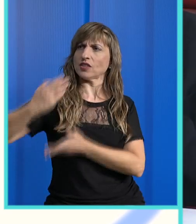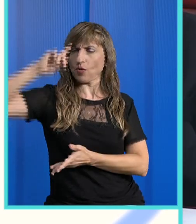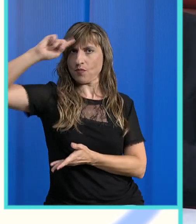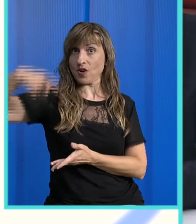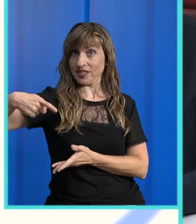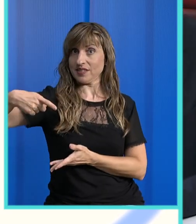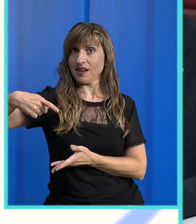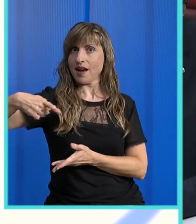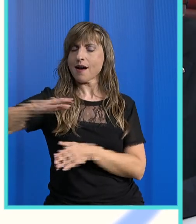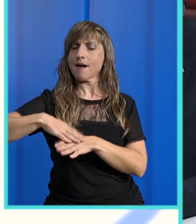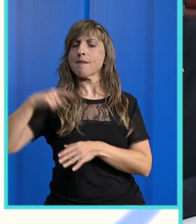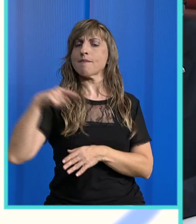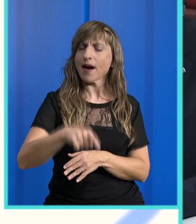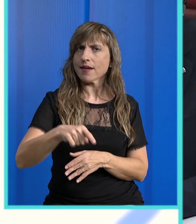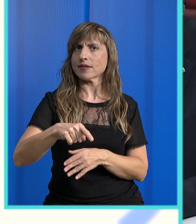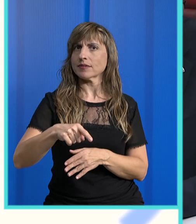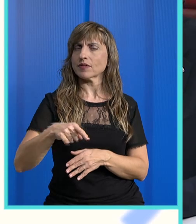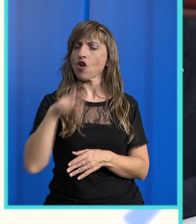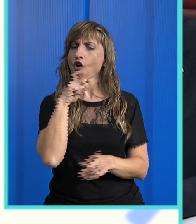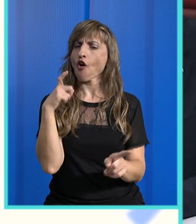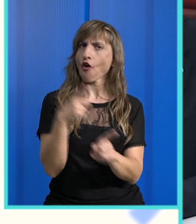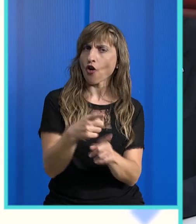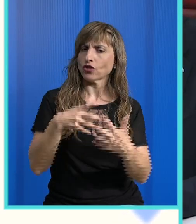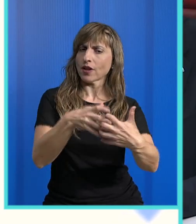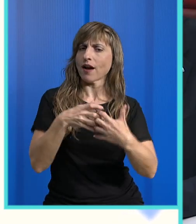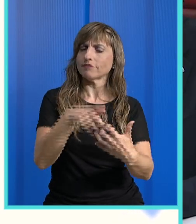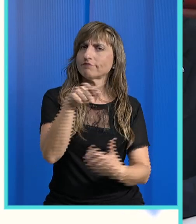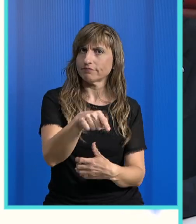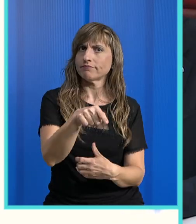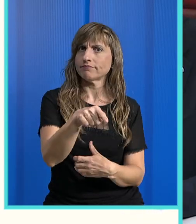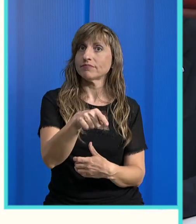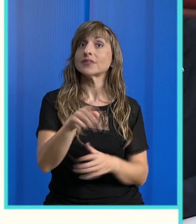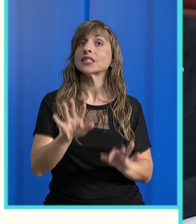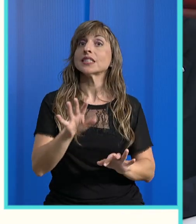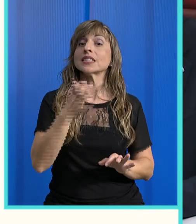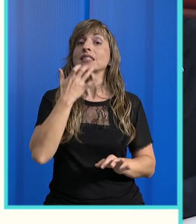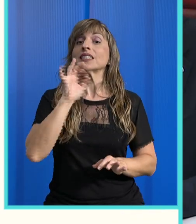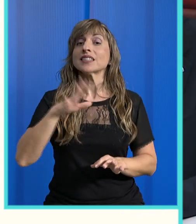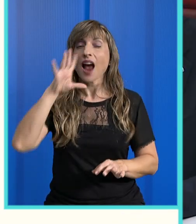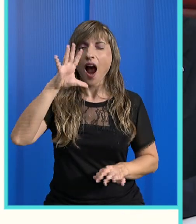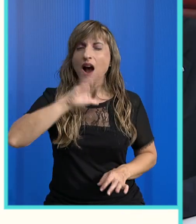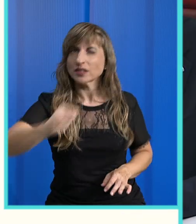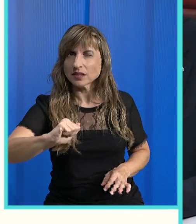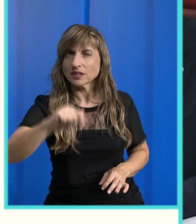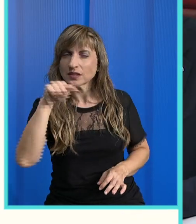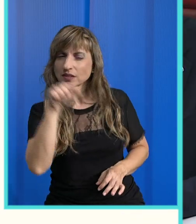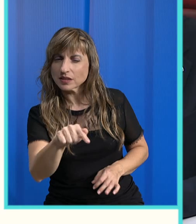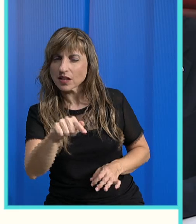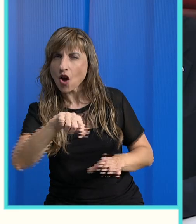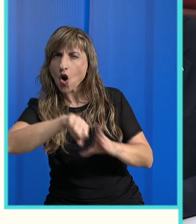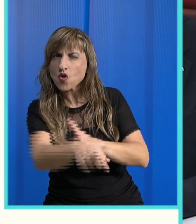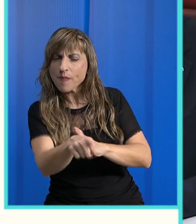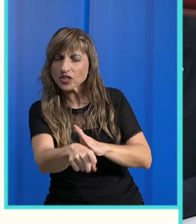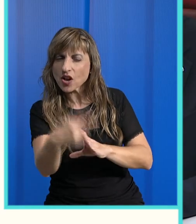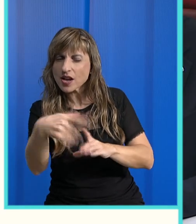davant de la flagrancia és a dir tal com es produeix l'ocupació i evidentment en els casos que detectem que darrere d'aquella ocupació